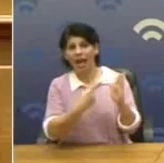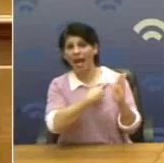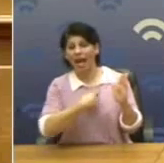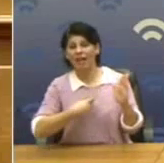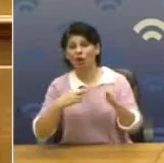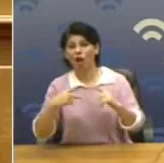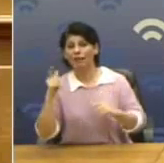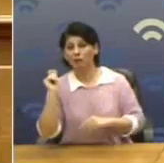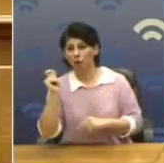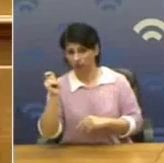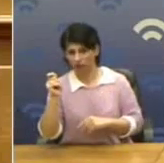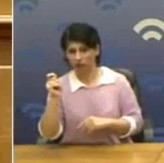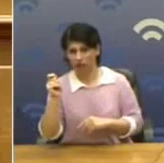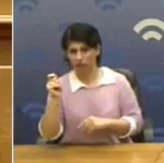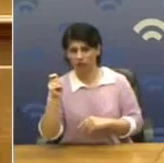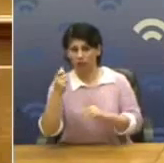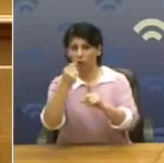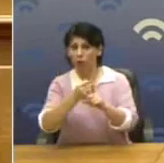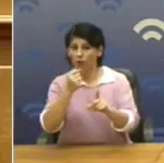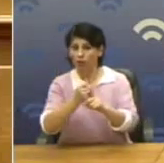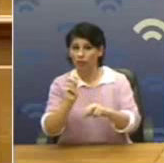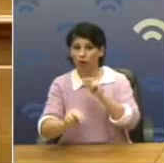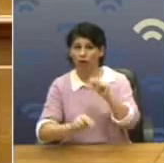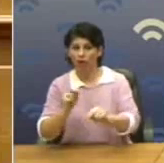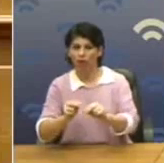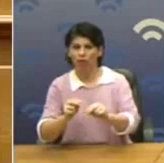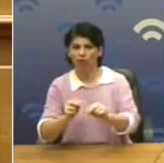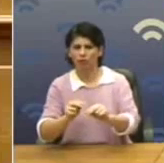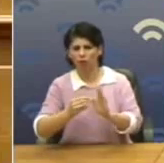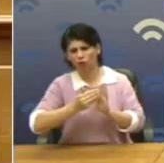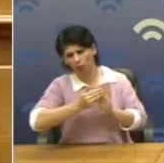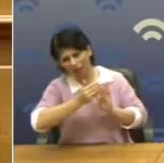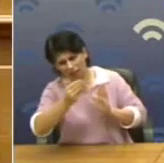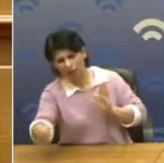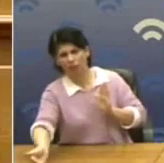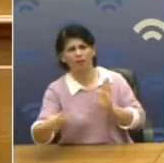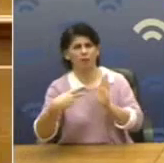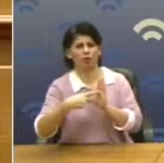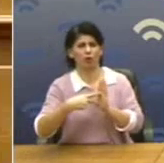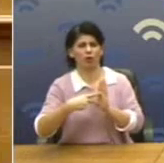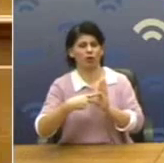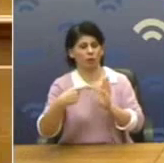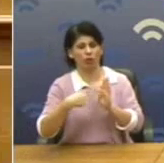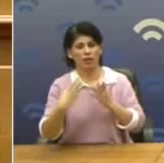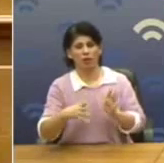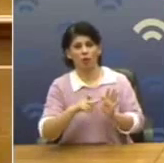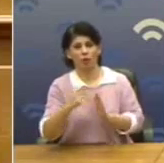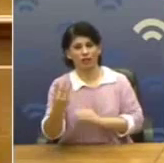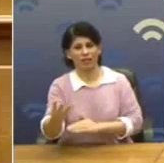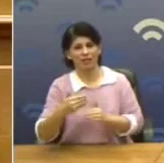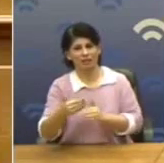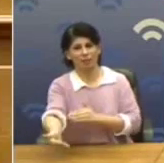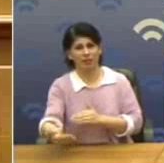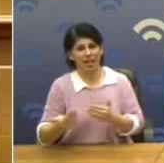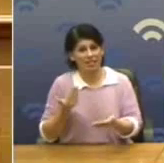αντιπολίτευσης που ζητούσε εκλογές το μεγαλύτερο χρονικό διάστημα του μεταπολίτευσης και μετά. Ζητούσατε εκλογές επί